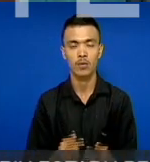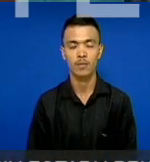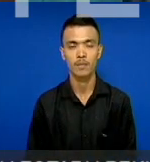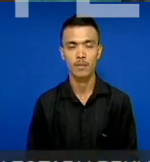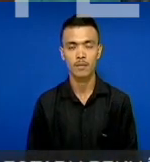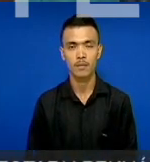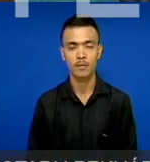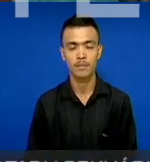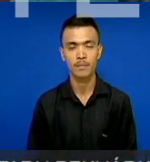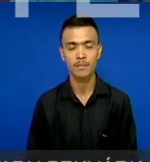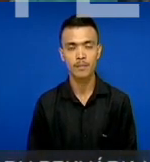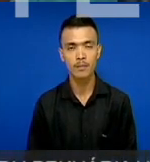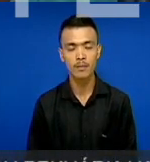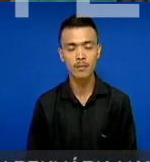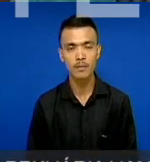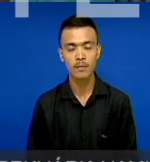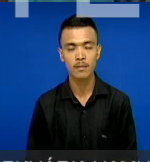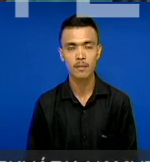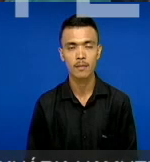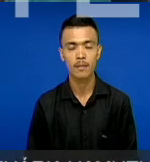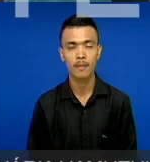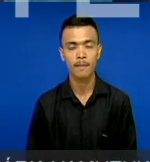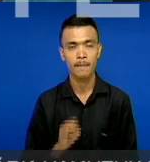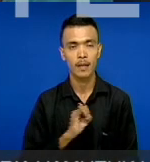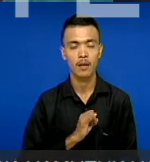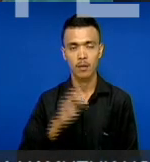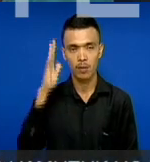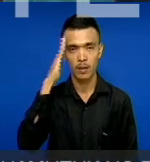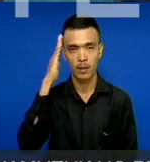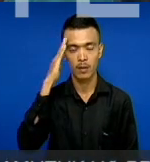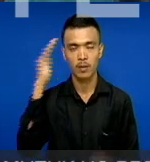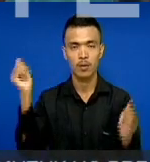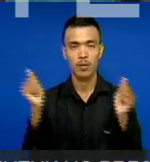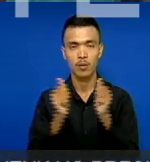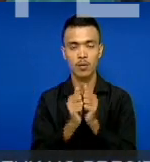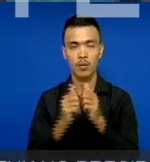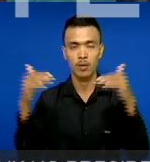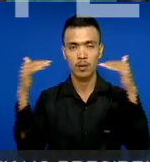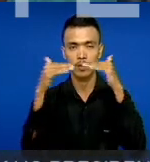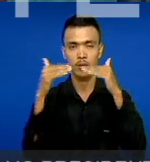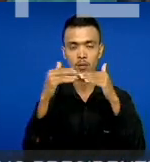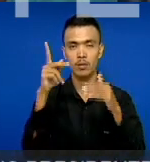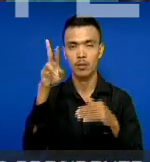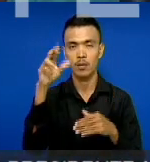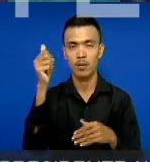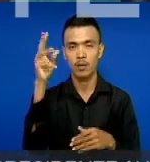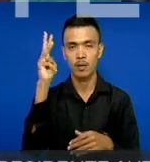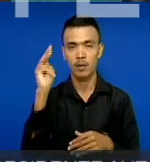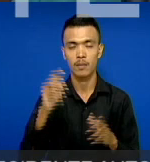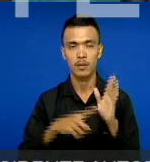tambah ya termos de organisasi ne laya kontrol bayar nama tapi awak neng kata ho encontri dia ne or sida kram se ya sai ini